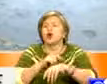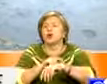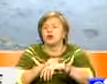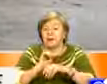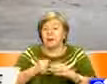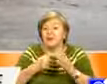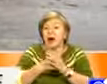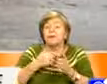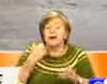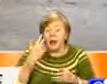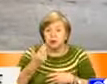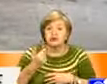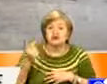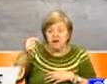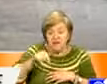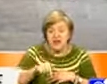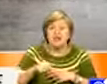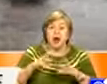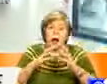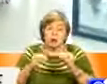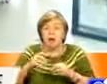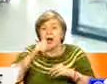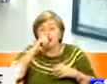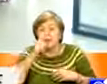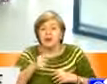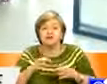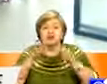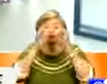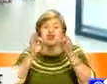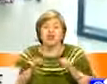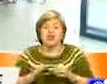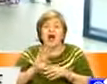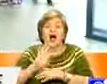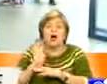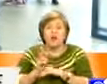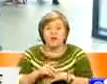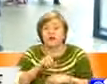atunci intrarea în țară este permisă cu certificatul COVID care are doar 2 doze.